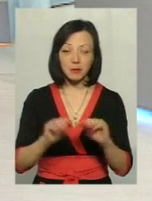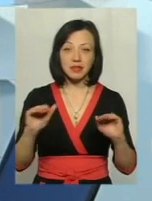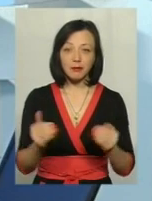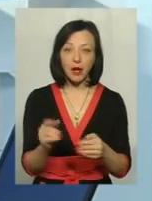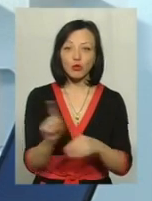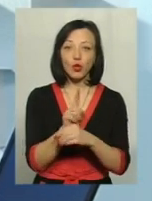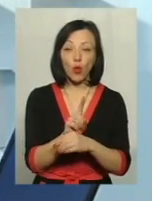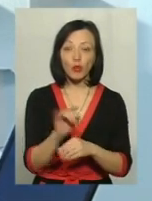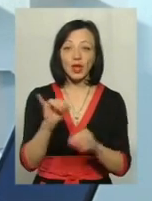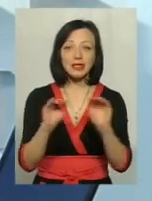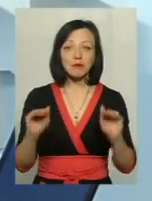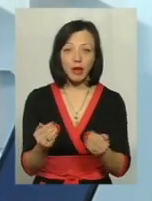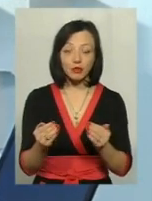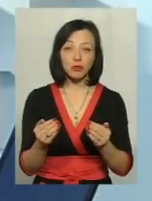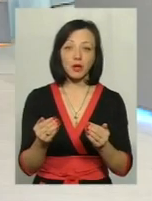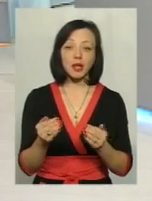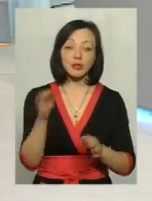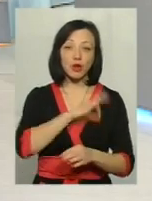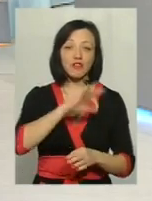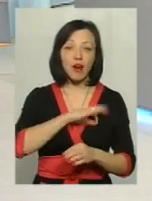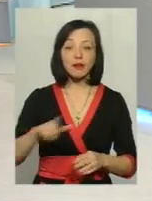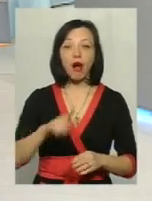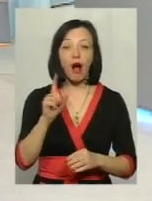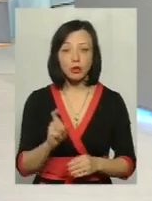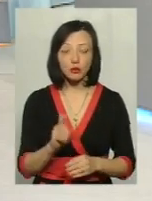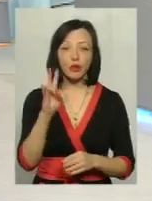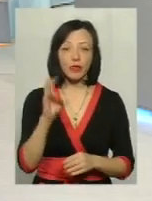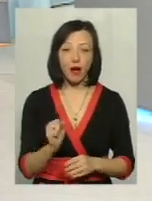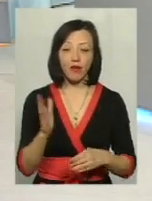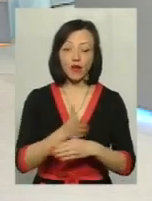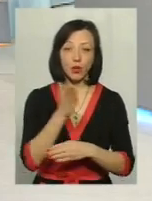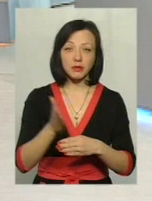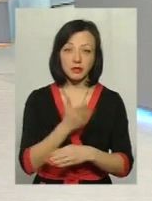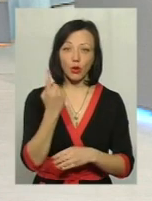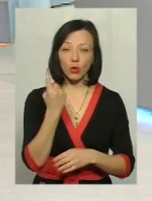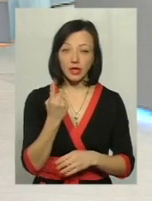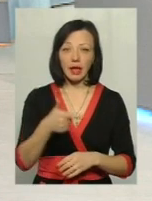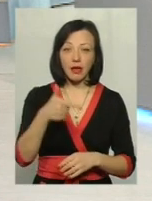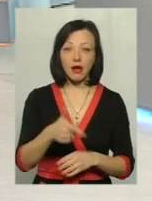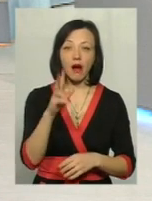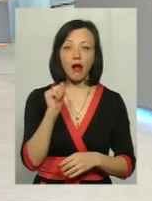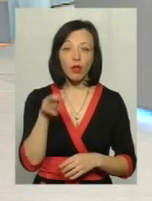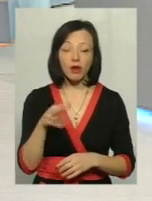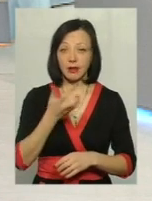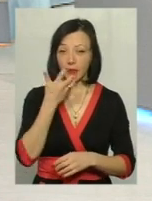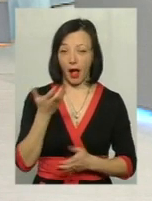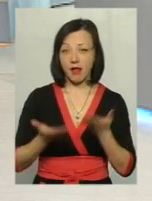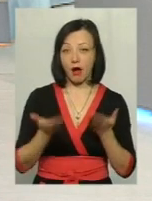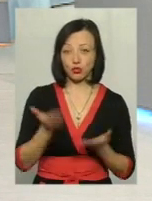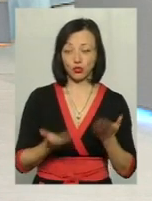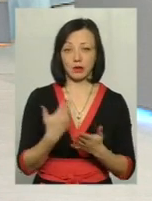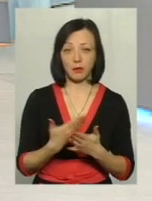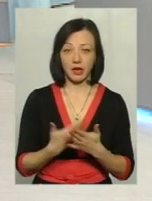норму і зменшимо безперечно споживання газу на виробництво однієї гігакалорії тепла. Якщо, скажімо,